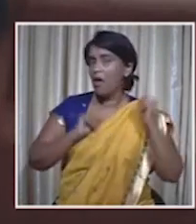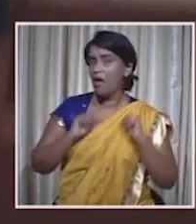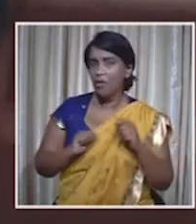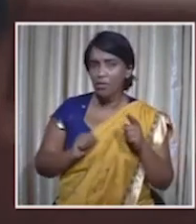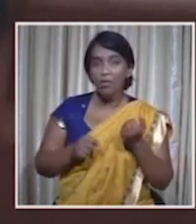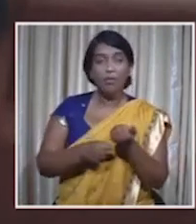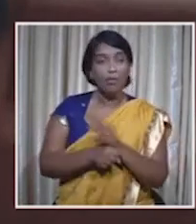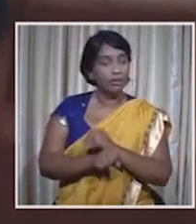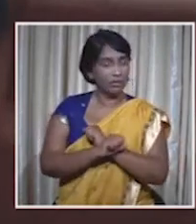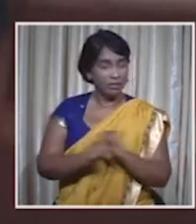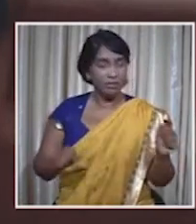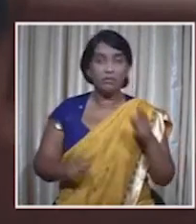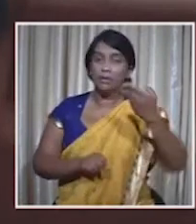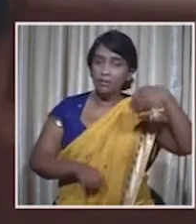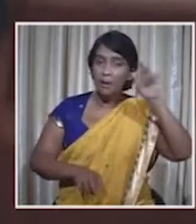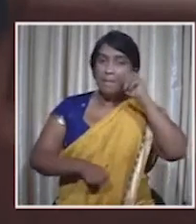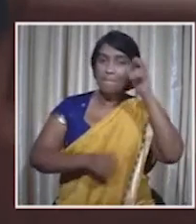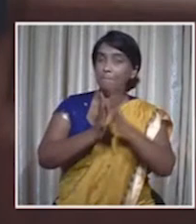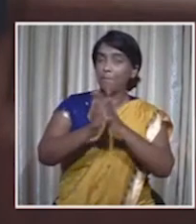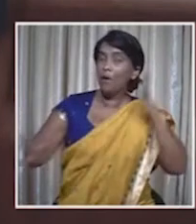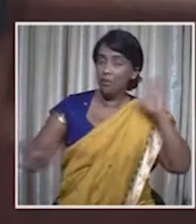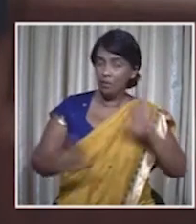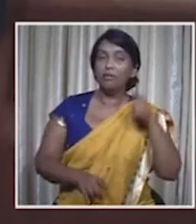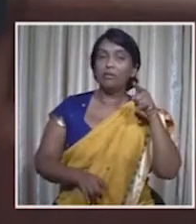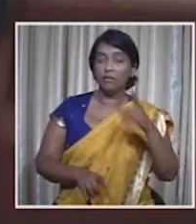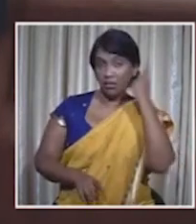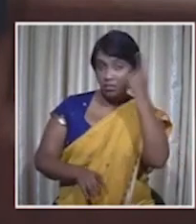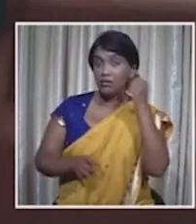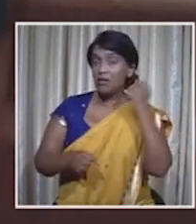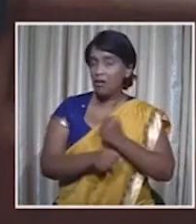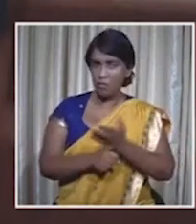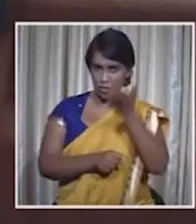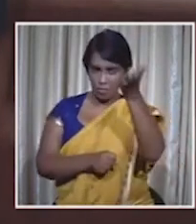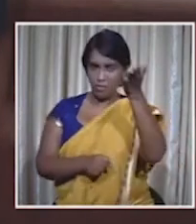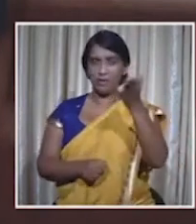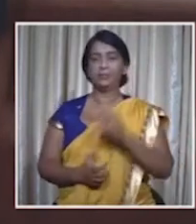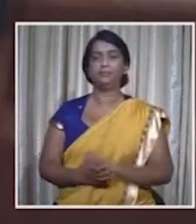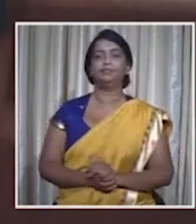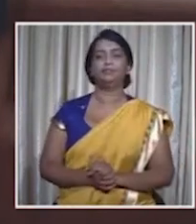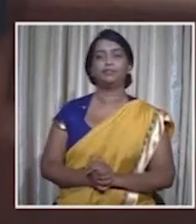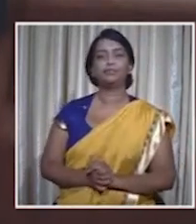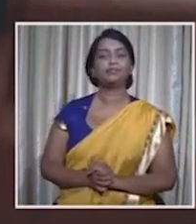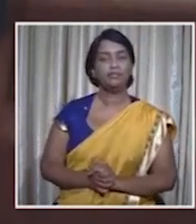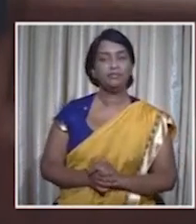කොවිඩ් නැතුව මේ රටේ ජනතාව පෝලිං ගැස්සපු දක්ෂ මහන්දුනේ ලමුන්නාස ගාණ්ඩුව.